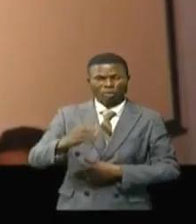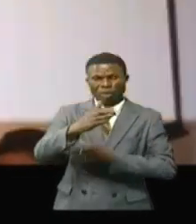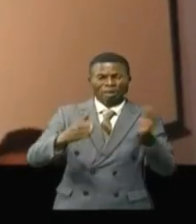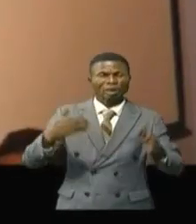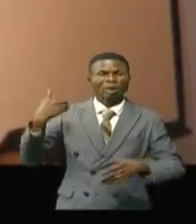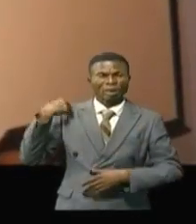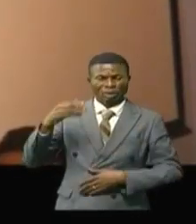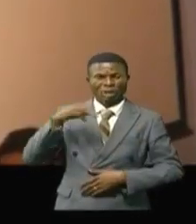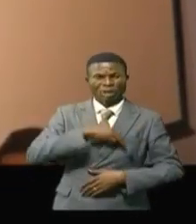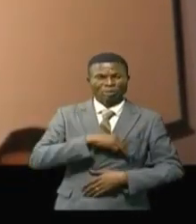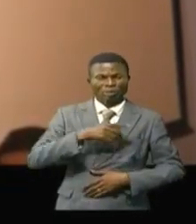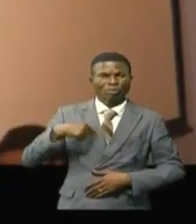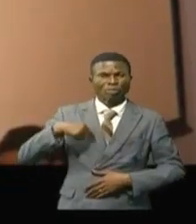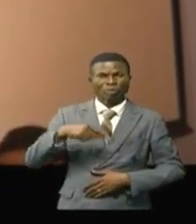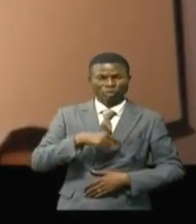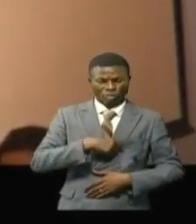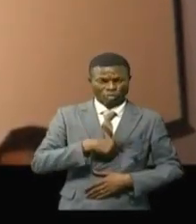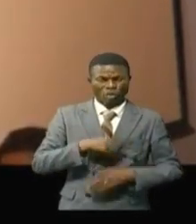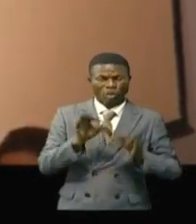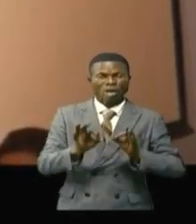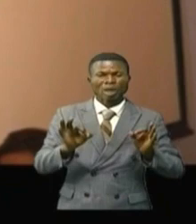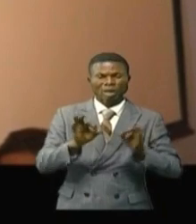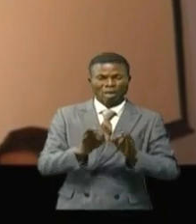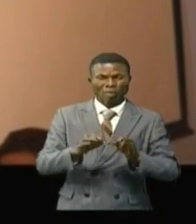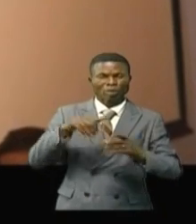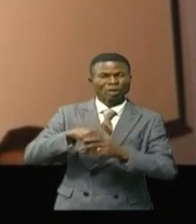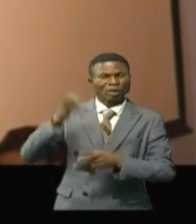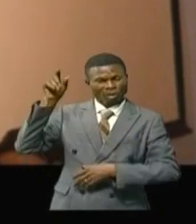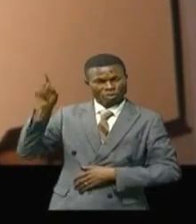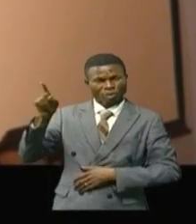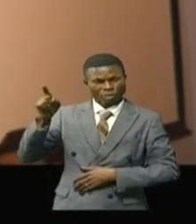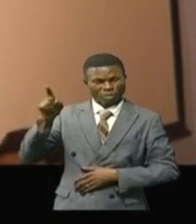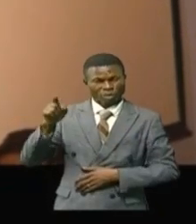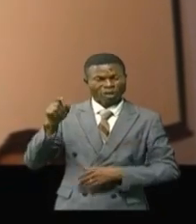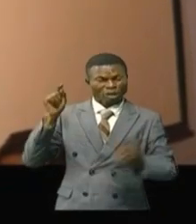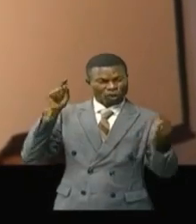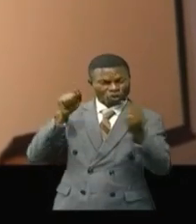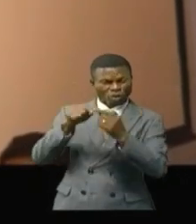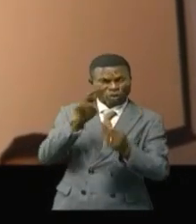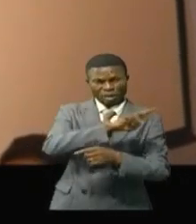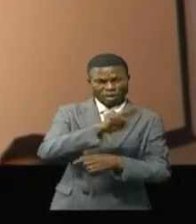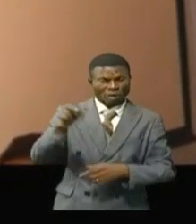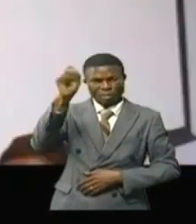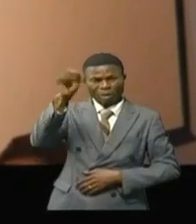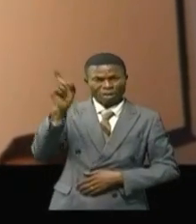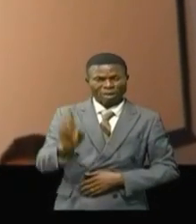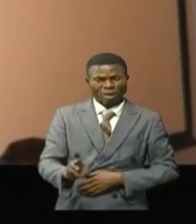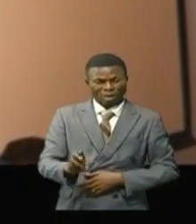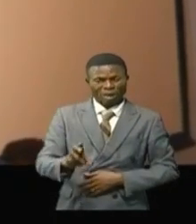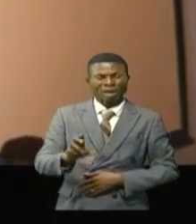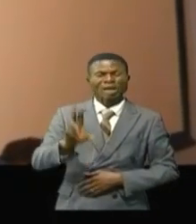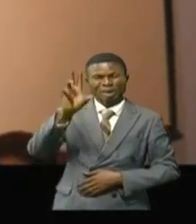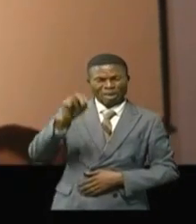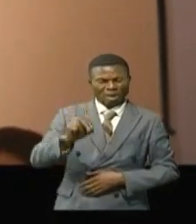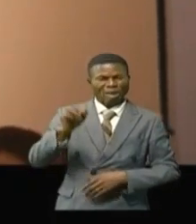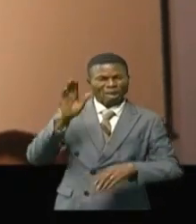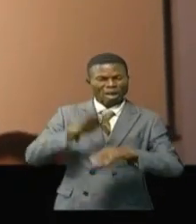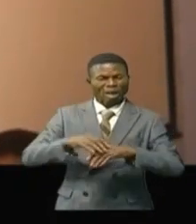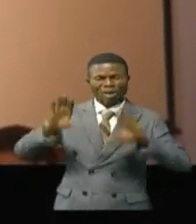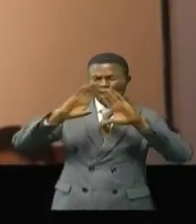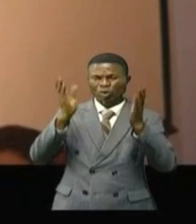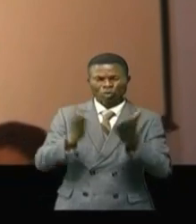Notre ambition est d'améliorer sensiblement la connectivité d'ici 2030 dans le but d'atteindre tous les Congolais. Dans cette